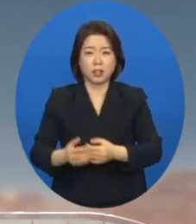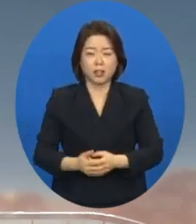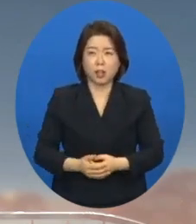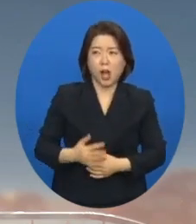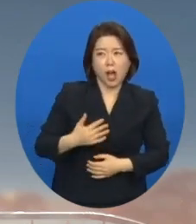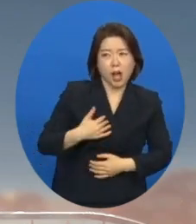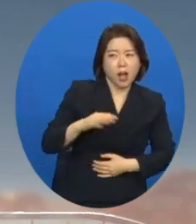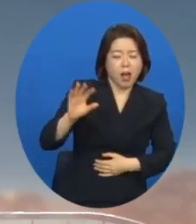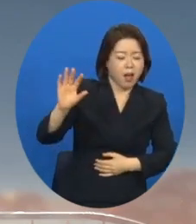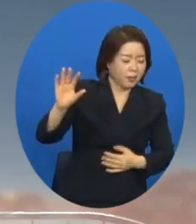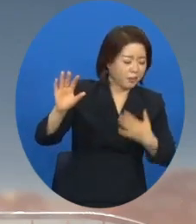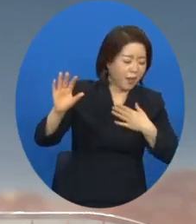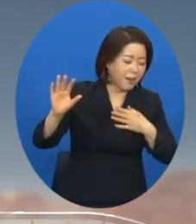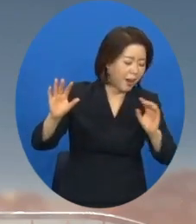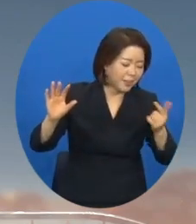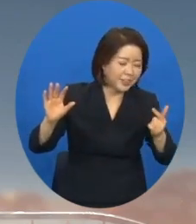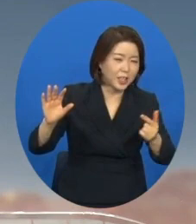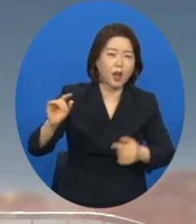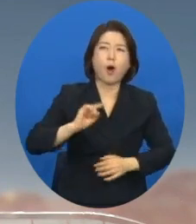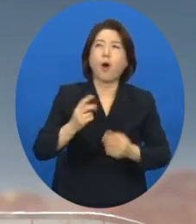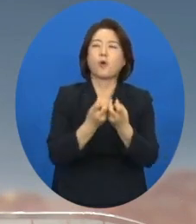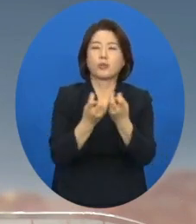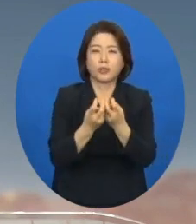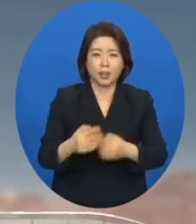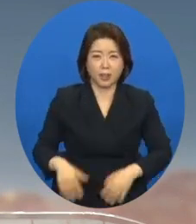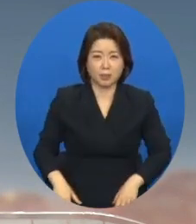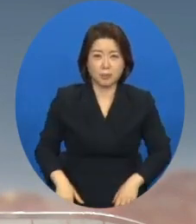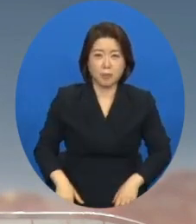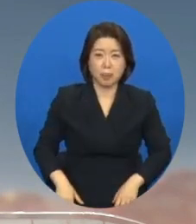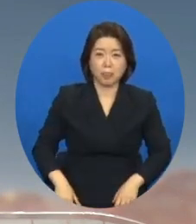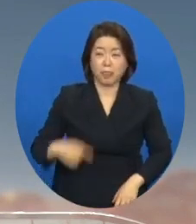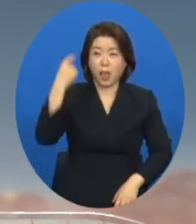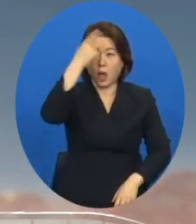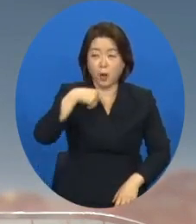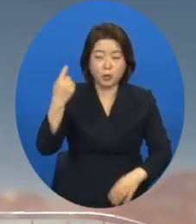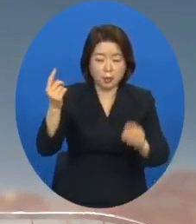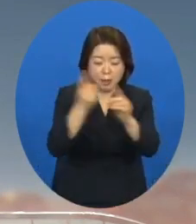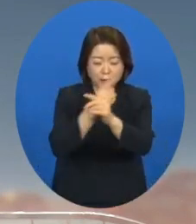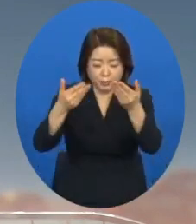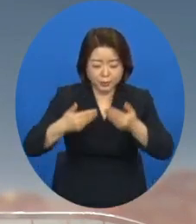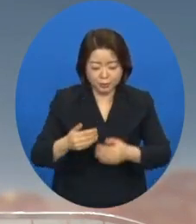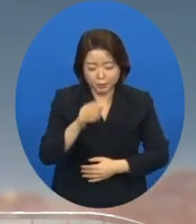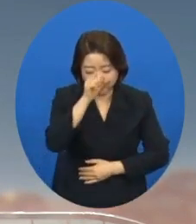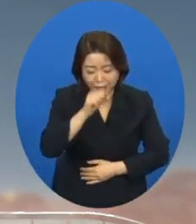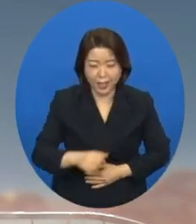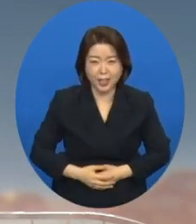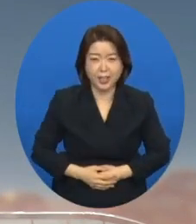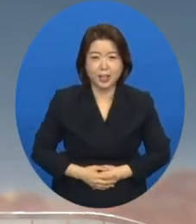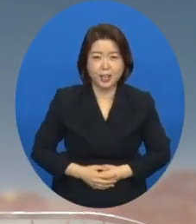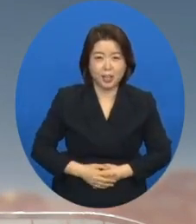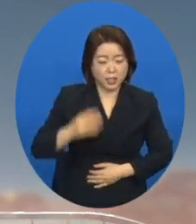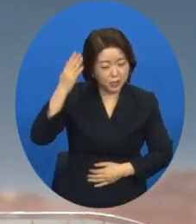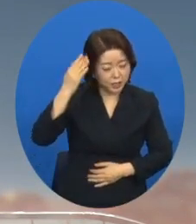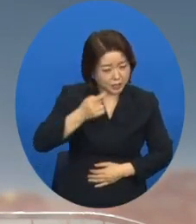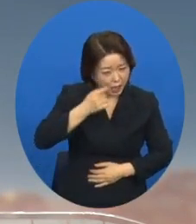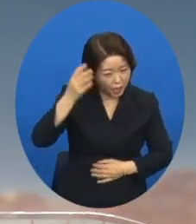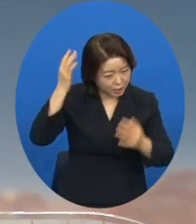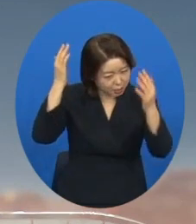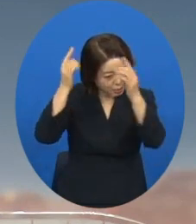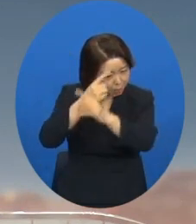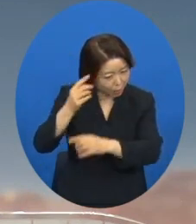않은데 주님 저 어떻게 합니까? 차라리 그 외모라도 그렇게 좀 바꿔주시면, 머리를 하얗게 해야 되나?